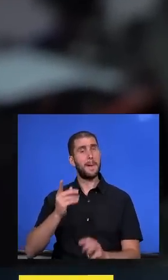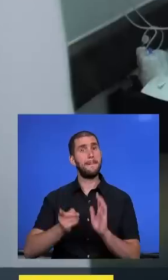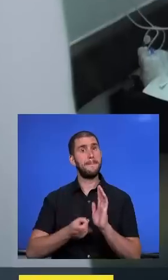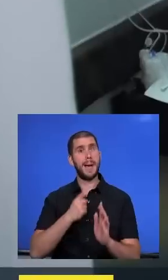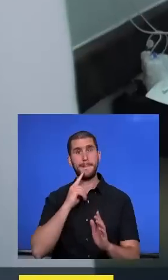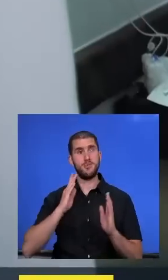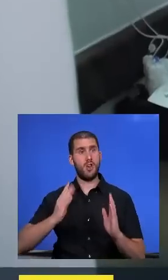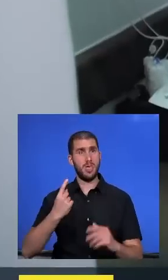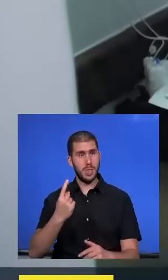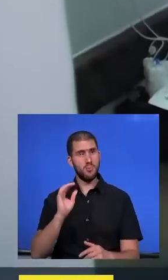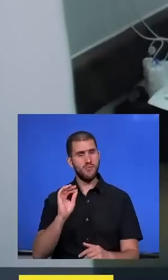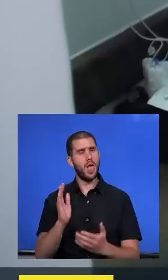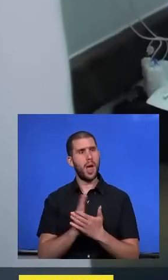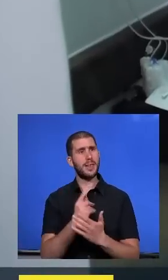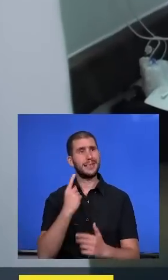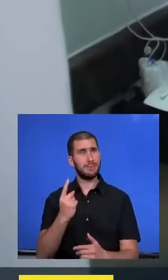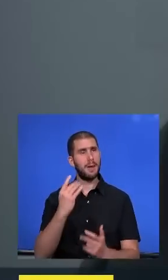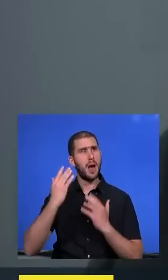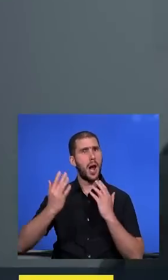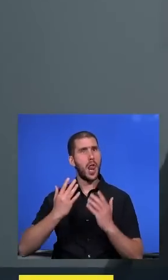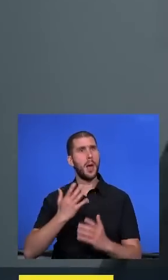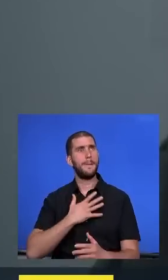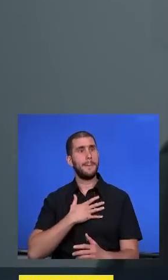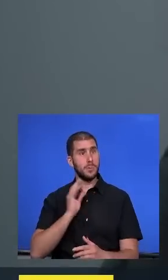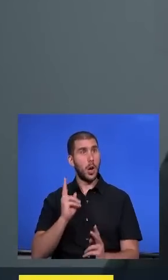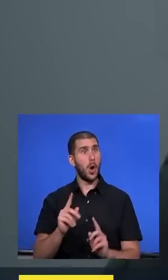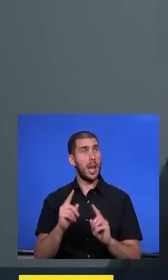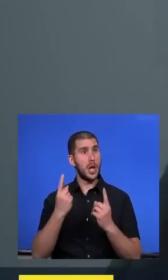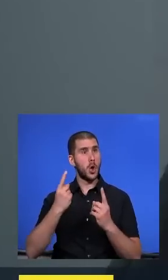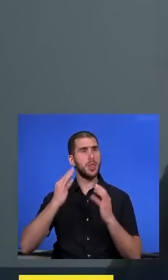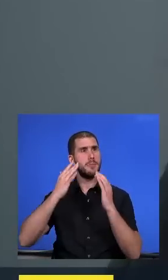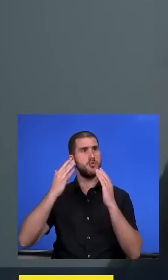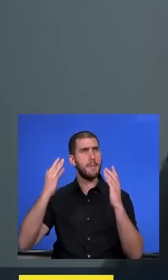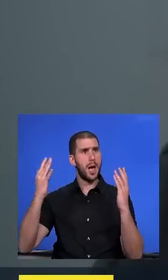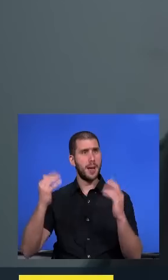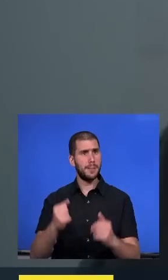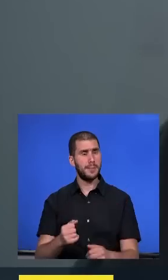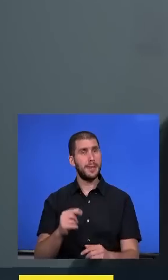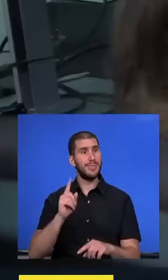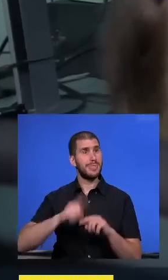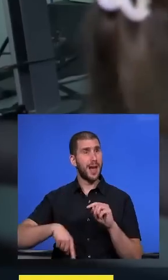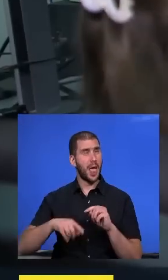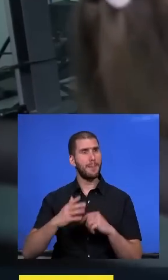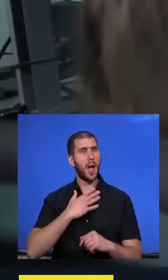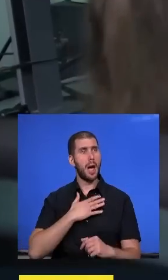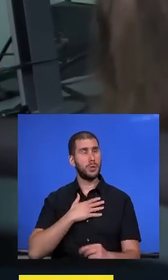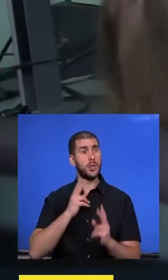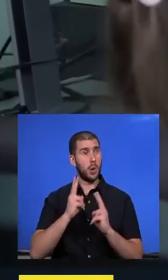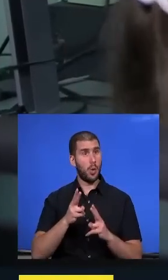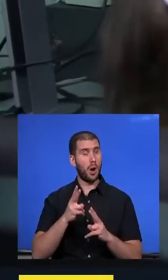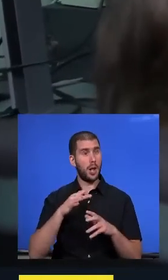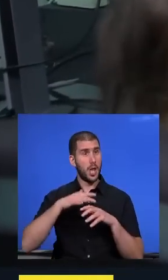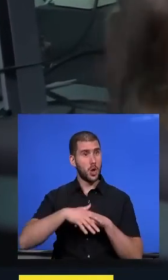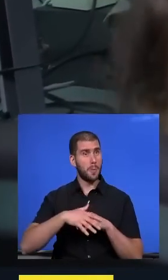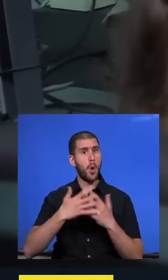בשנה, כדי להכין את עצמם לחלום הבלעות שיכול להתרחש בשמיים, תקלה במערכת החמצן שעלולה